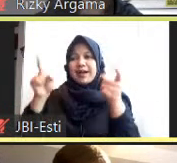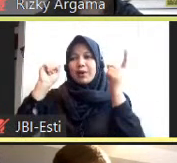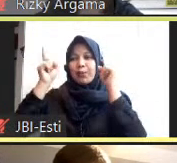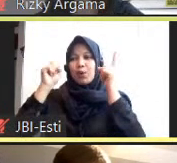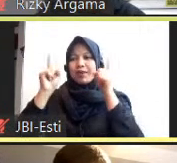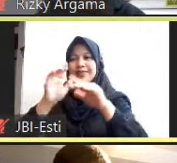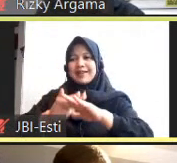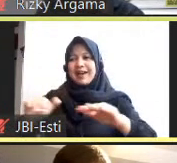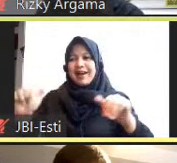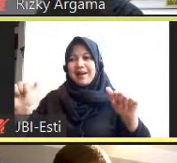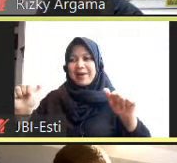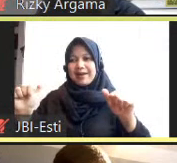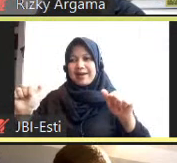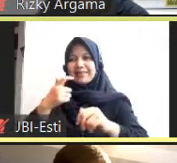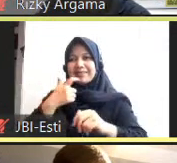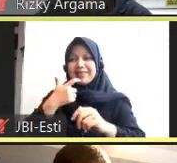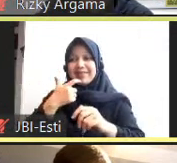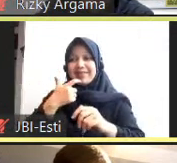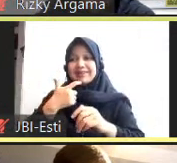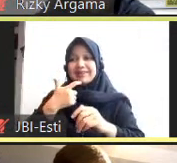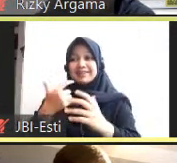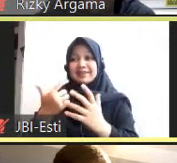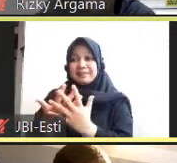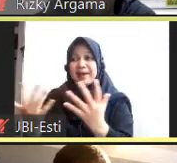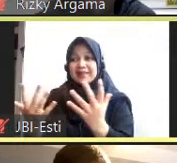terhadap partisipasi publik.